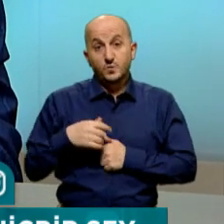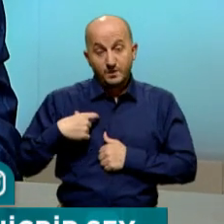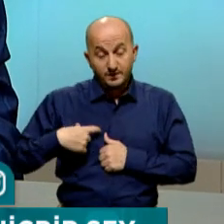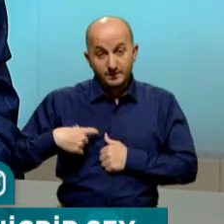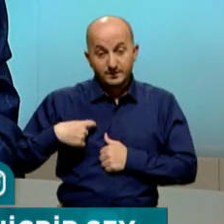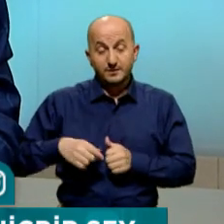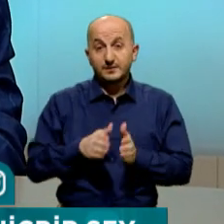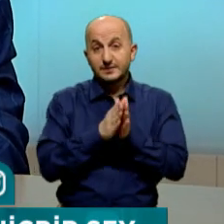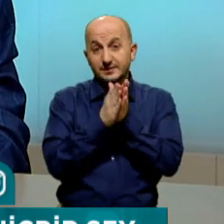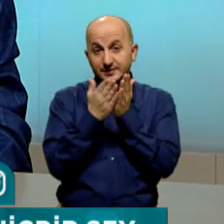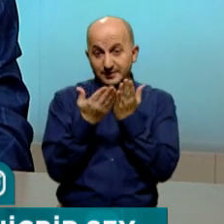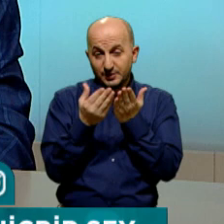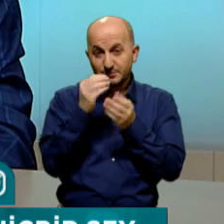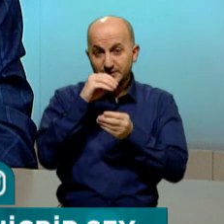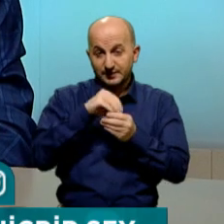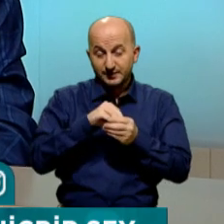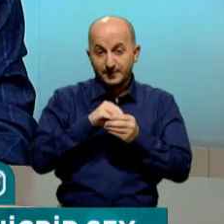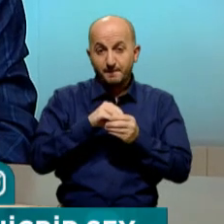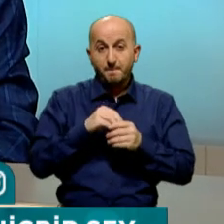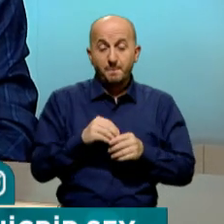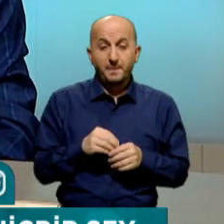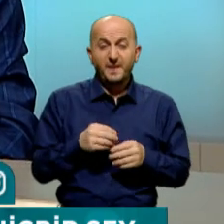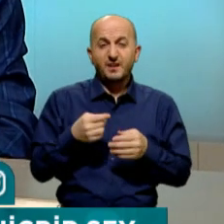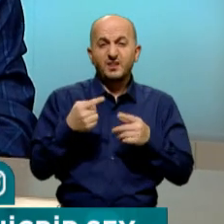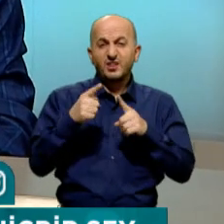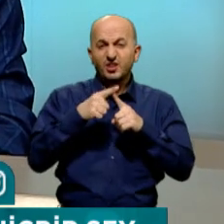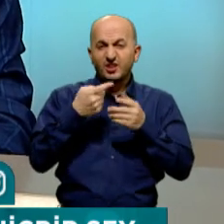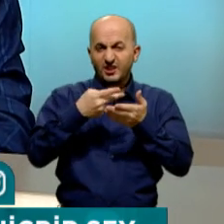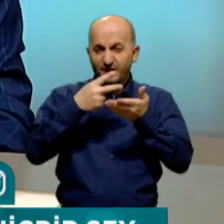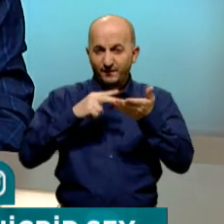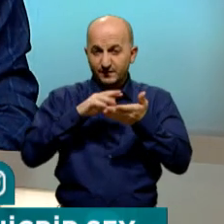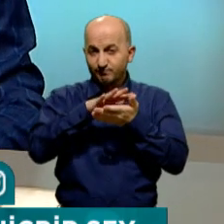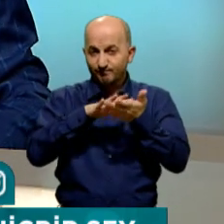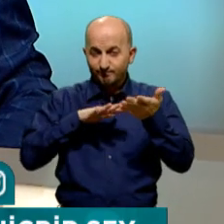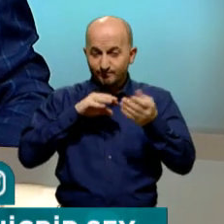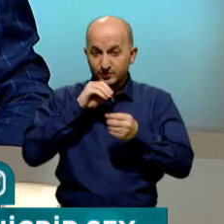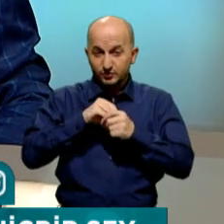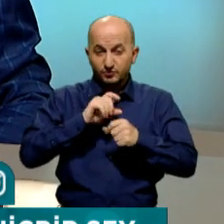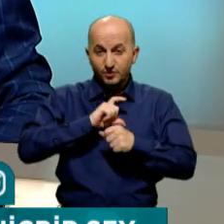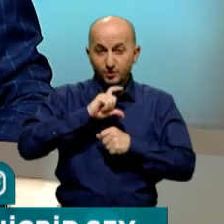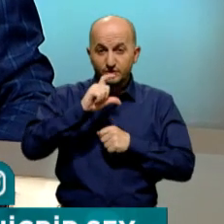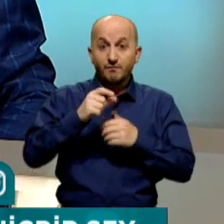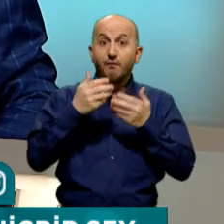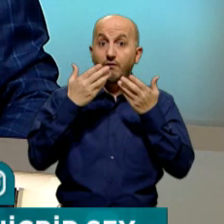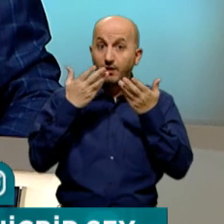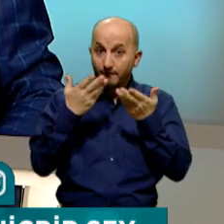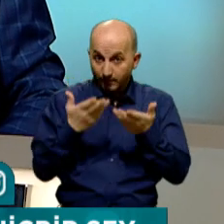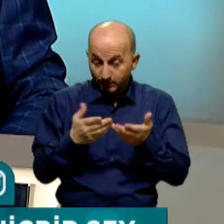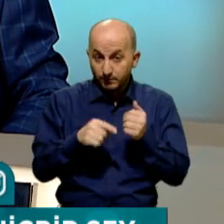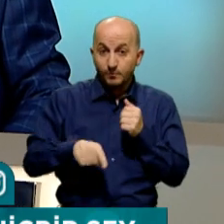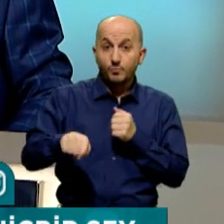Fil-İ'tikad adlı kitabında, İmam Alusi tefsirinde vesaire, buna cevap olarak evet bu